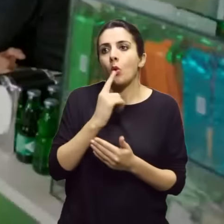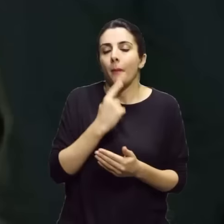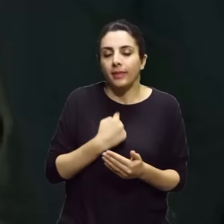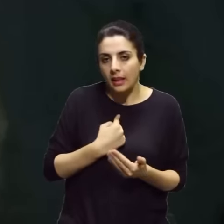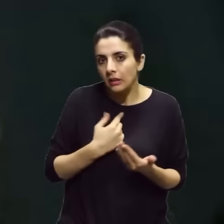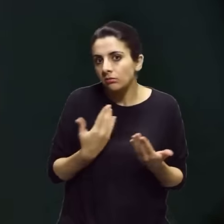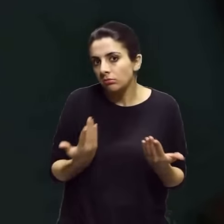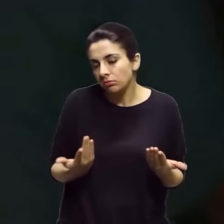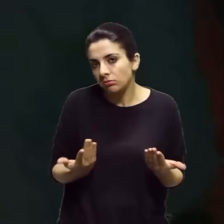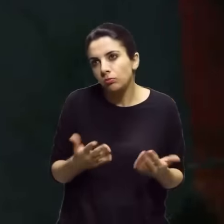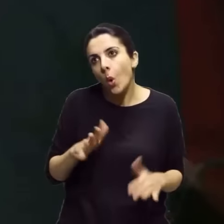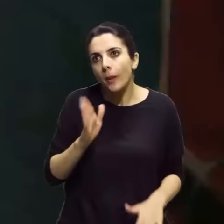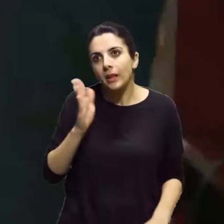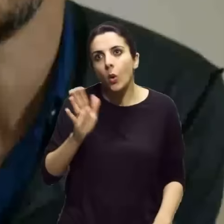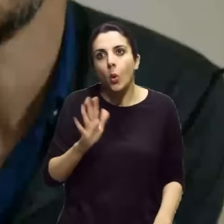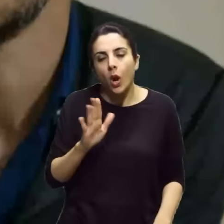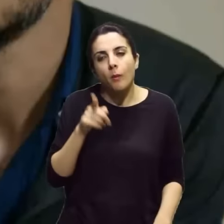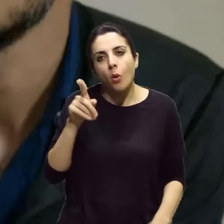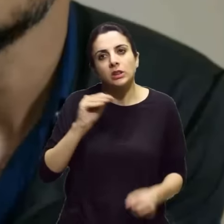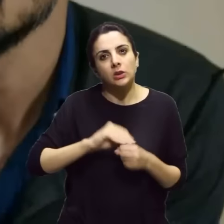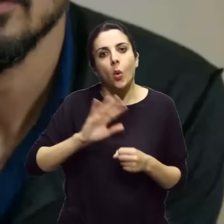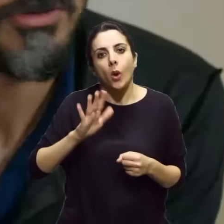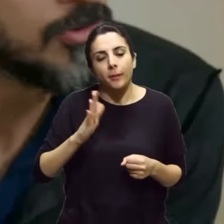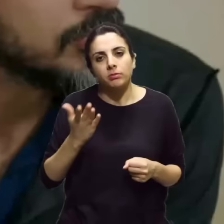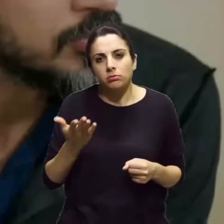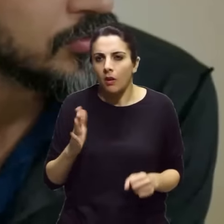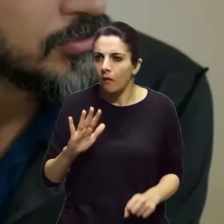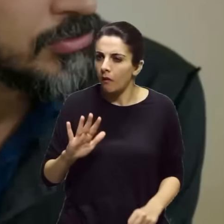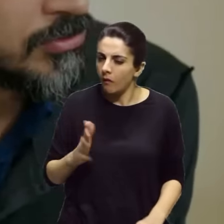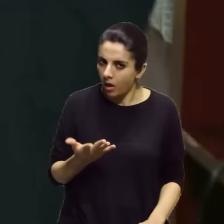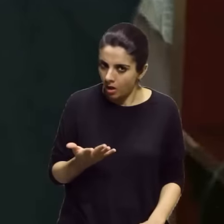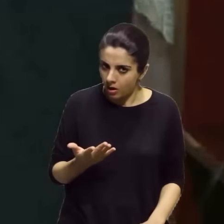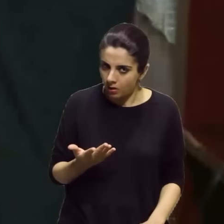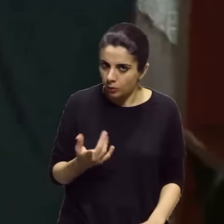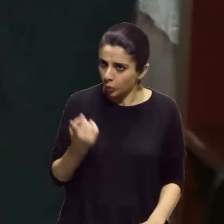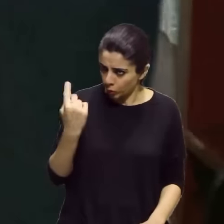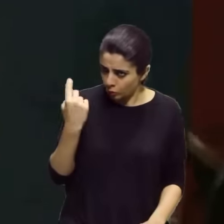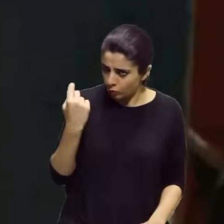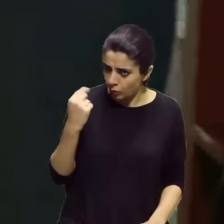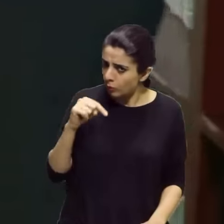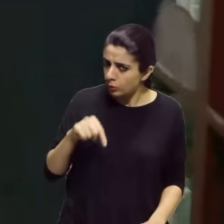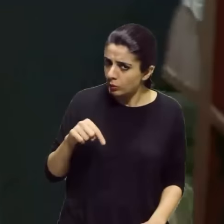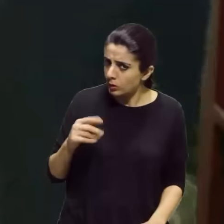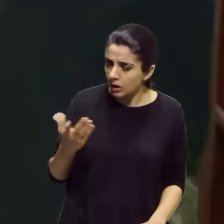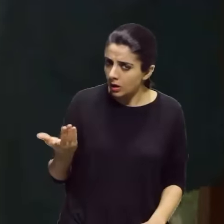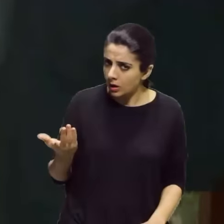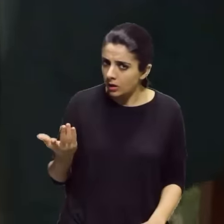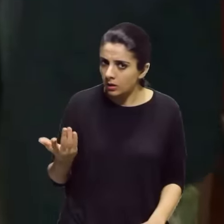dedi. Herhalde oradadırlar. Yoksa o... Mazhar ayaklarını kaldırdı, yüzüne